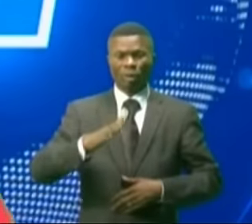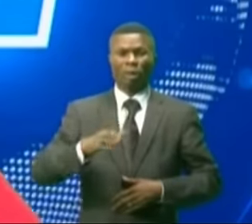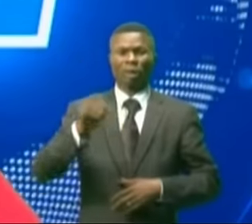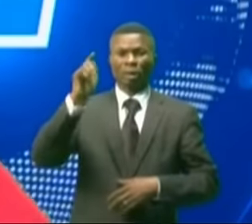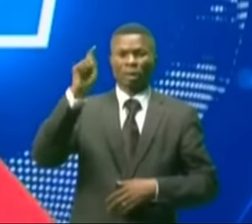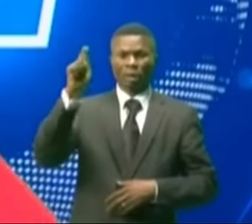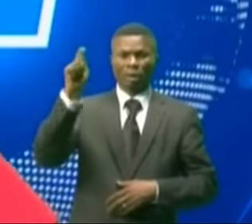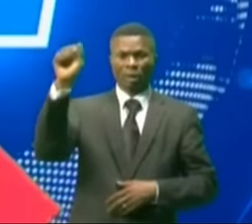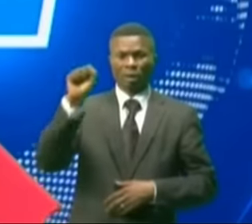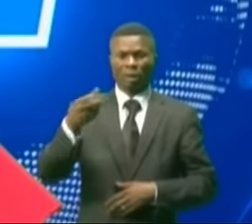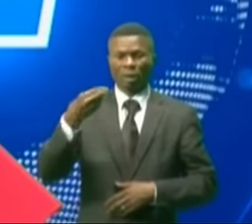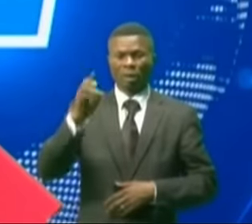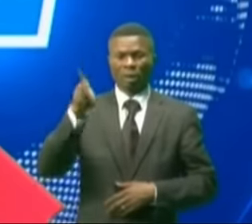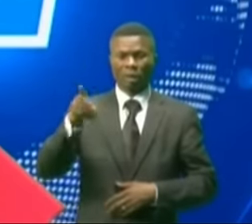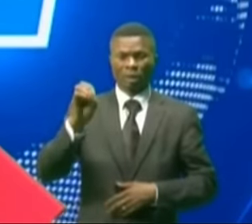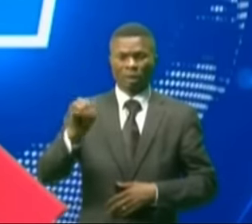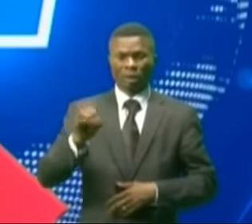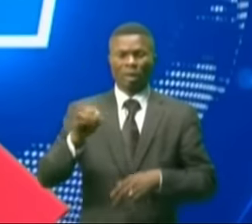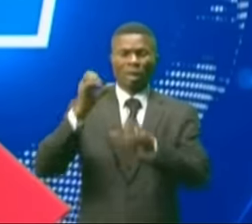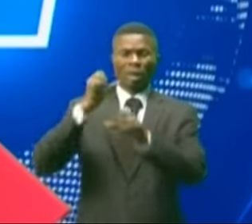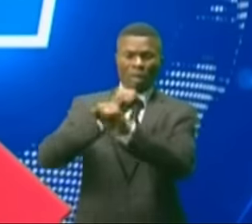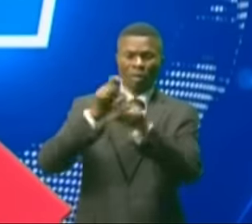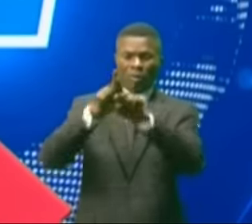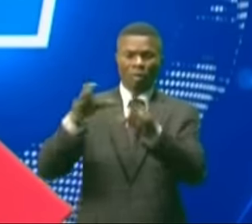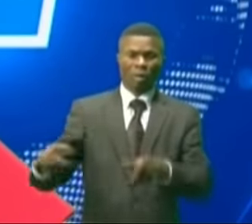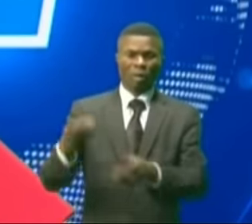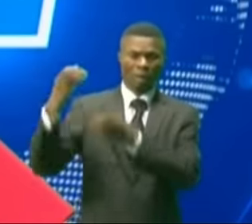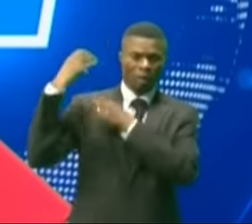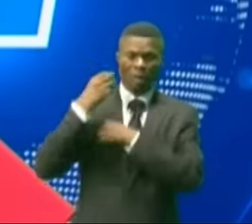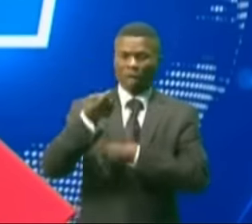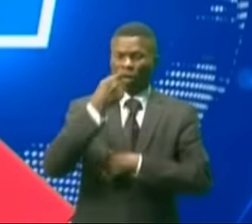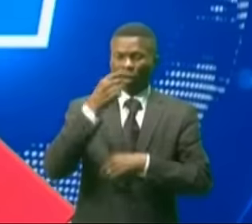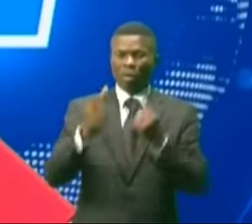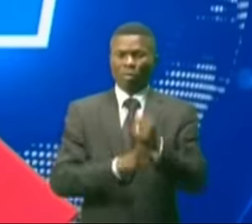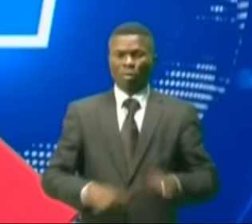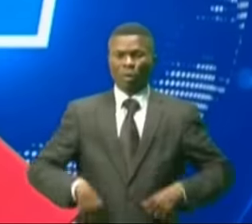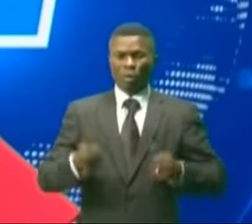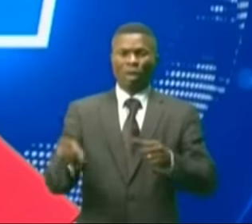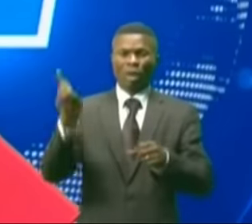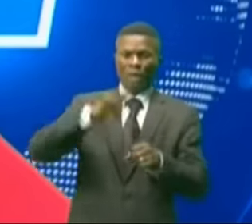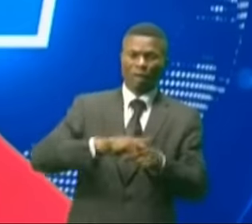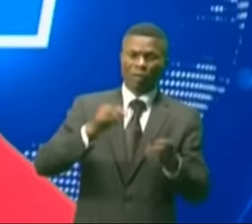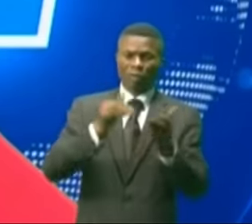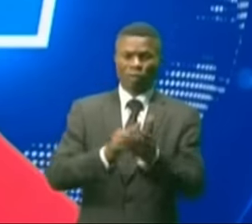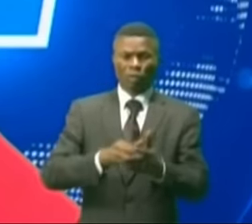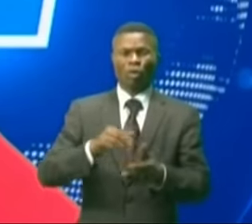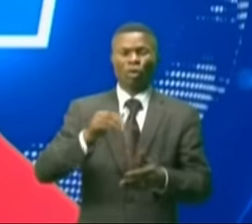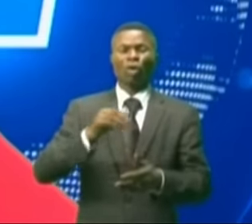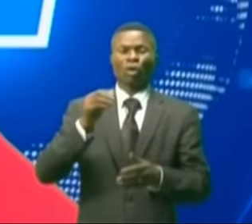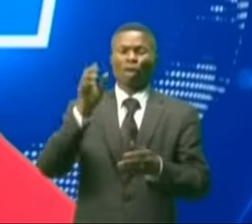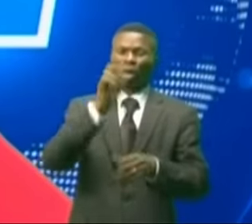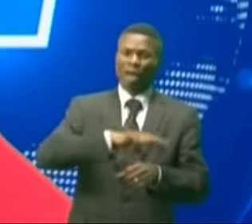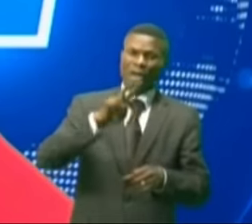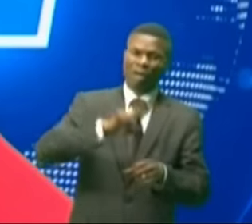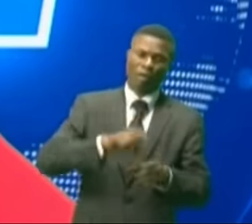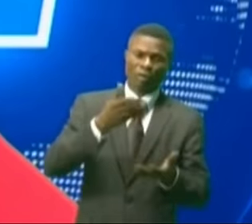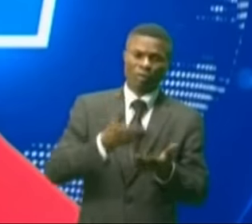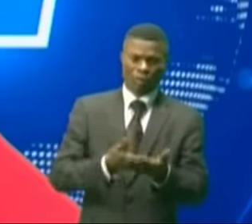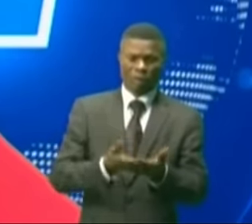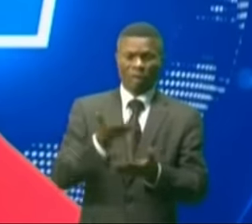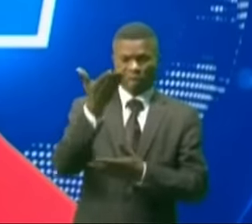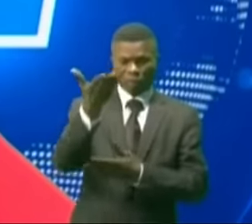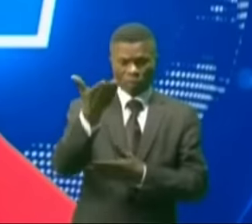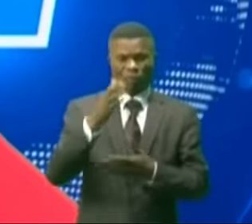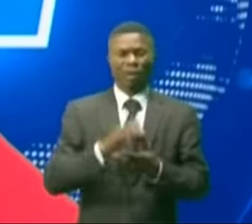la prévention et prise en charge médicale des survivantes des violences basées sur le genre. On fait le point dans